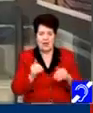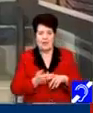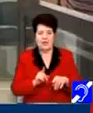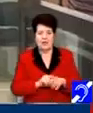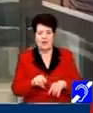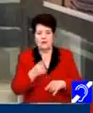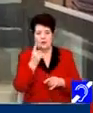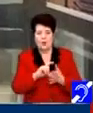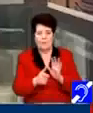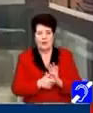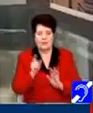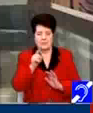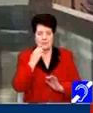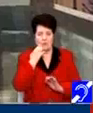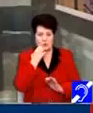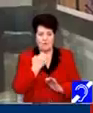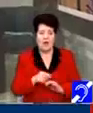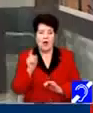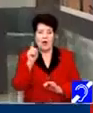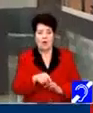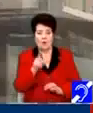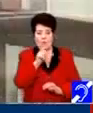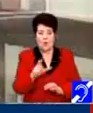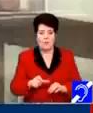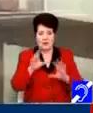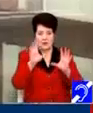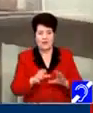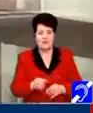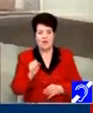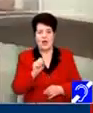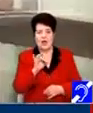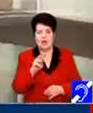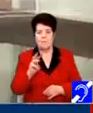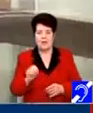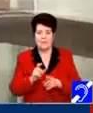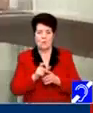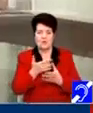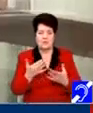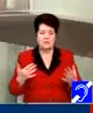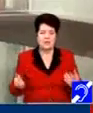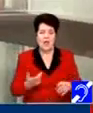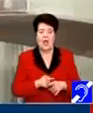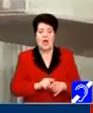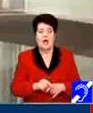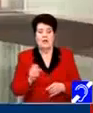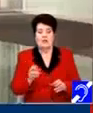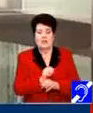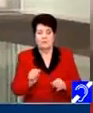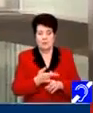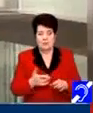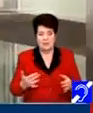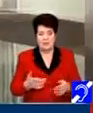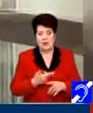la cale într-un apartament din Moscova. Acolo, oamenii legii au găsit arme, muniții și dispozitive explozibile. La interogatoriu,